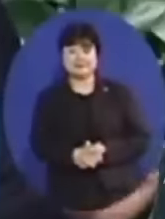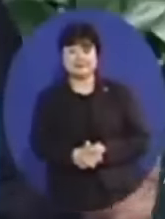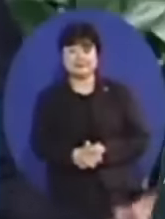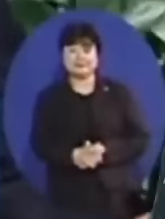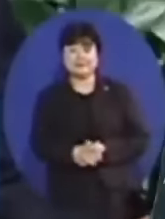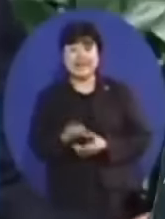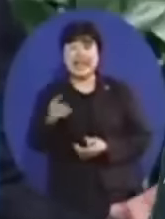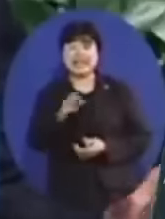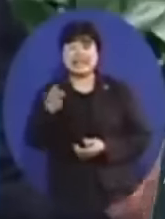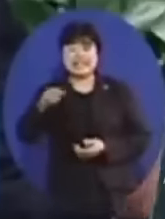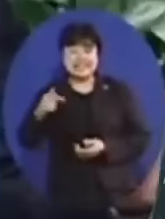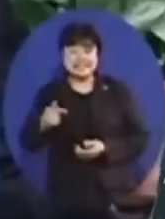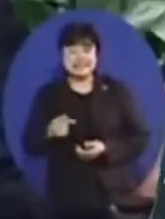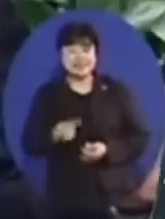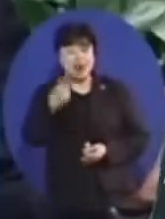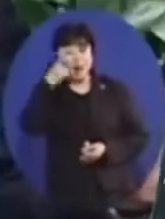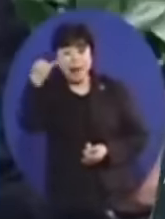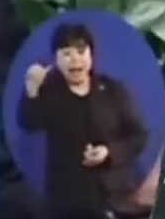에디슨도 그 어머니가